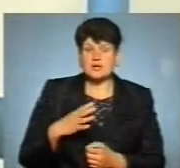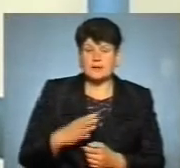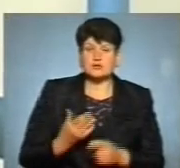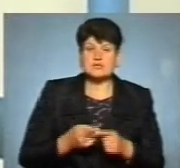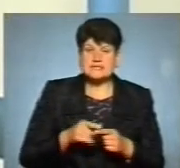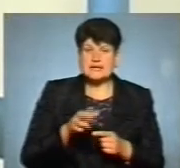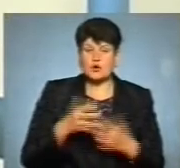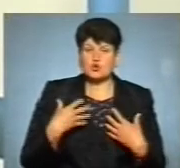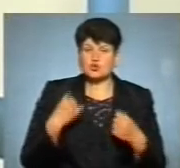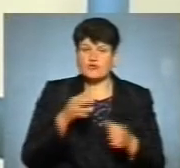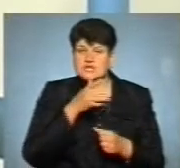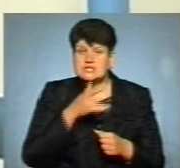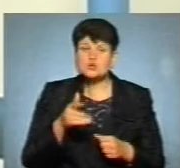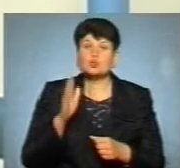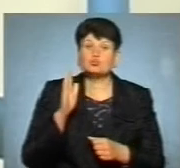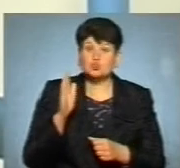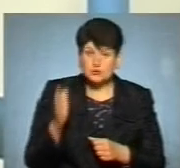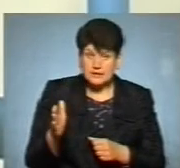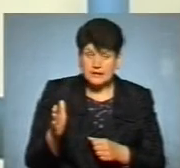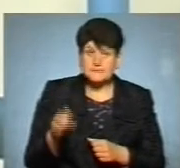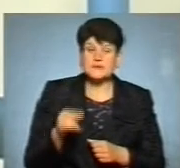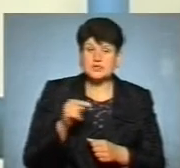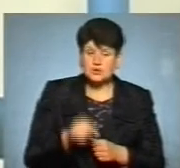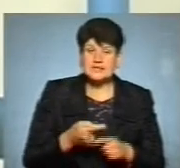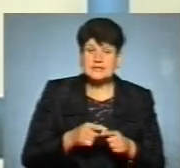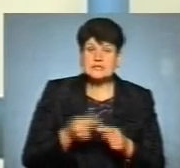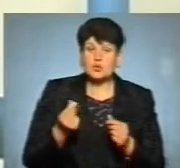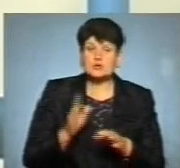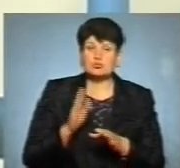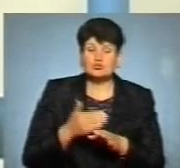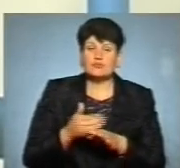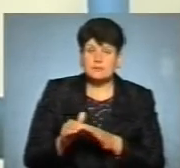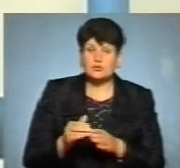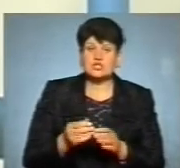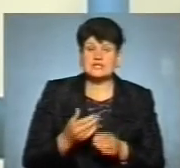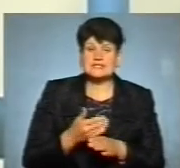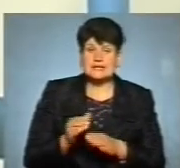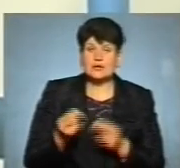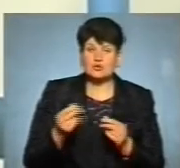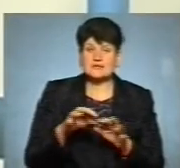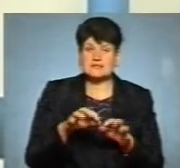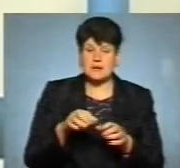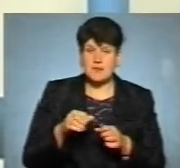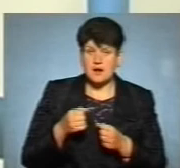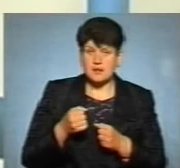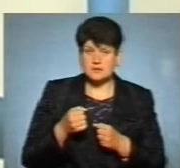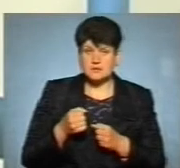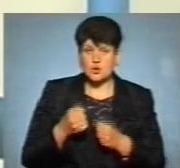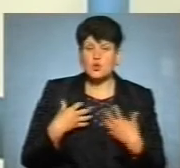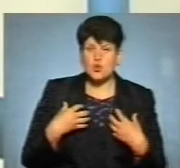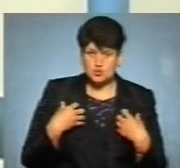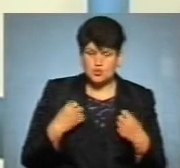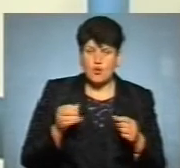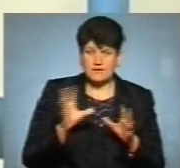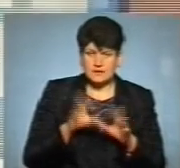сезон буде, бо тому ж і тоді ці кошти будуть виділені, бо десь частина коштів забиралася, в тому числі із оздоровлення